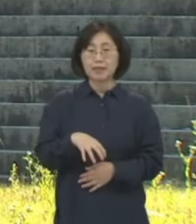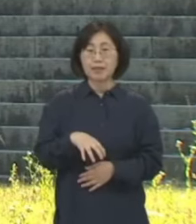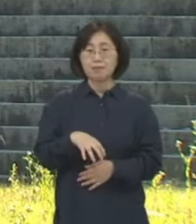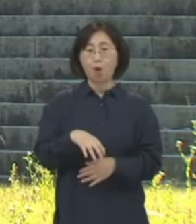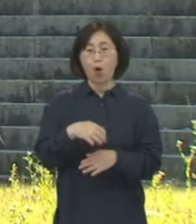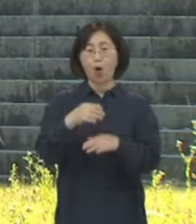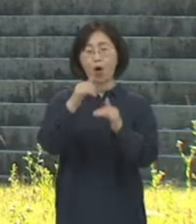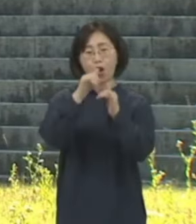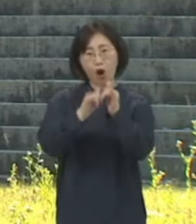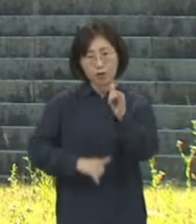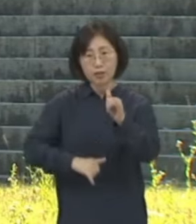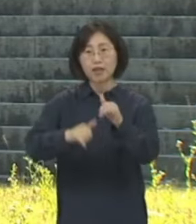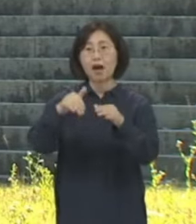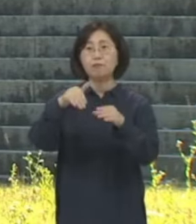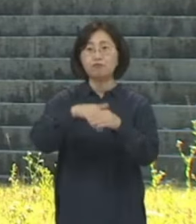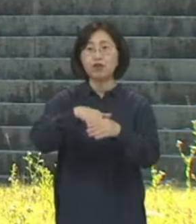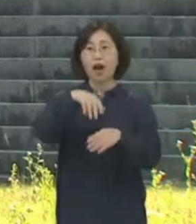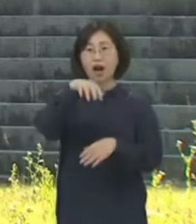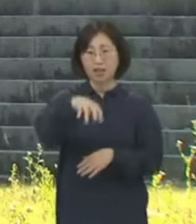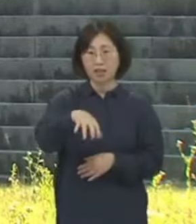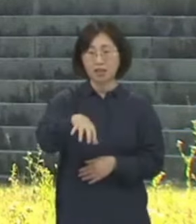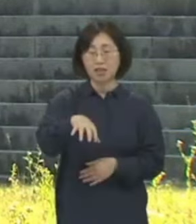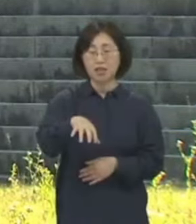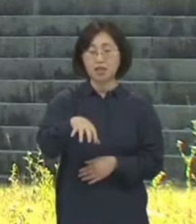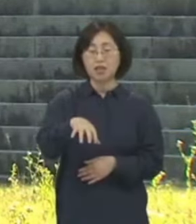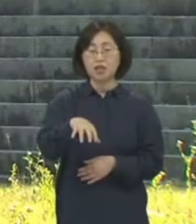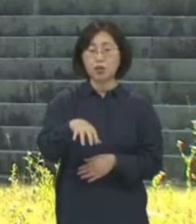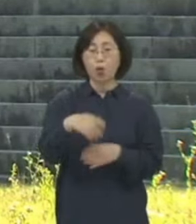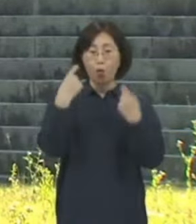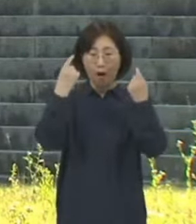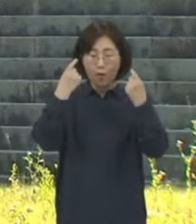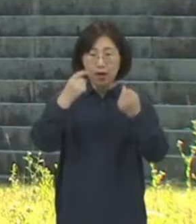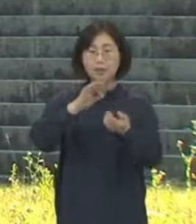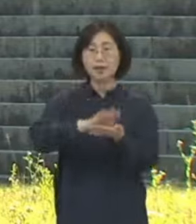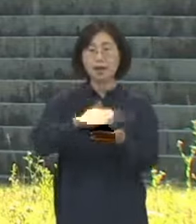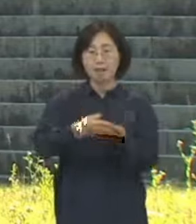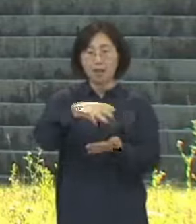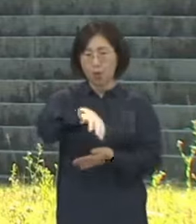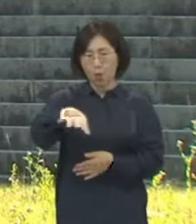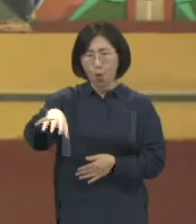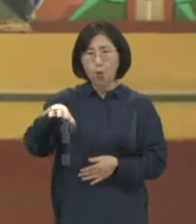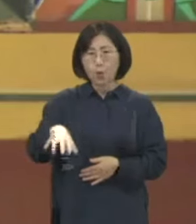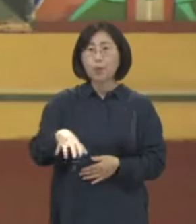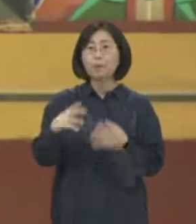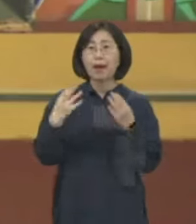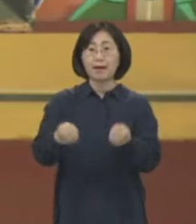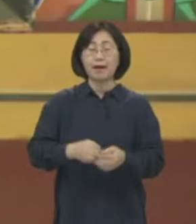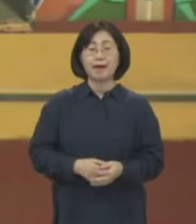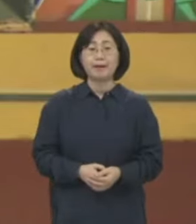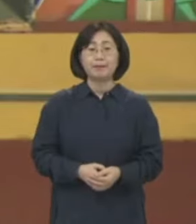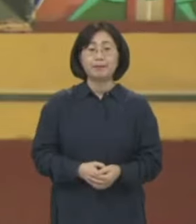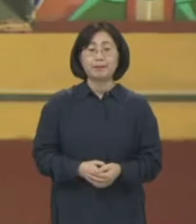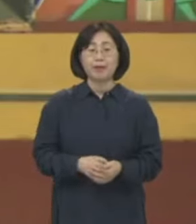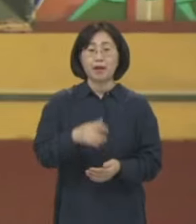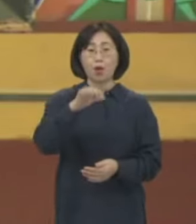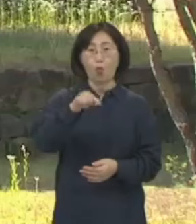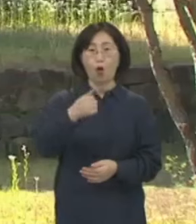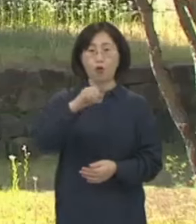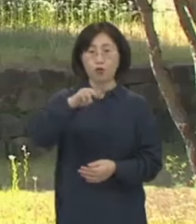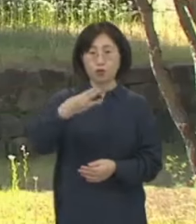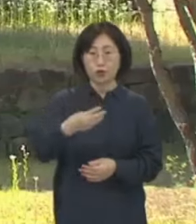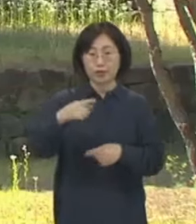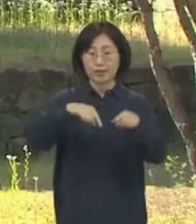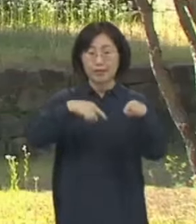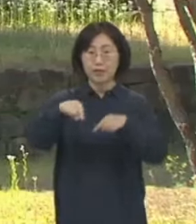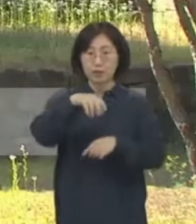전승지 비롯한 문화유적 정비 사업과 관광지 개발 사업이 이 한창인 곳입니다 권율장군 지휘소와